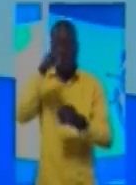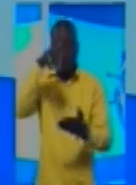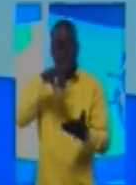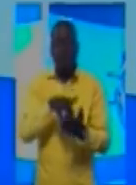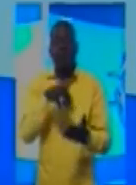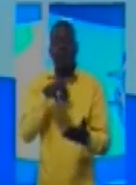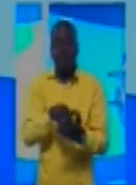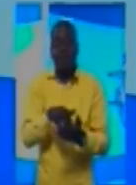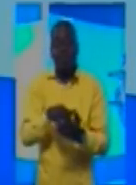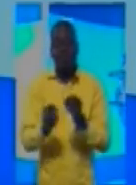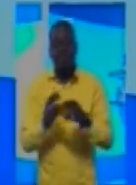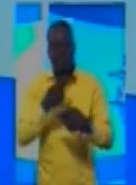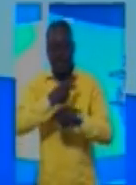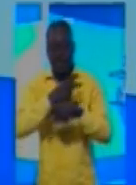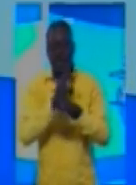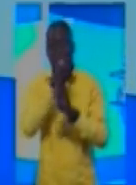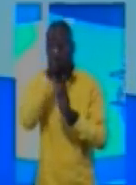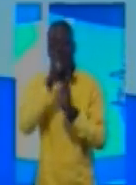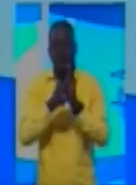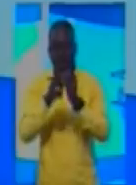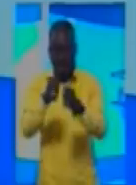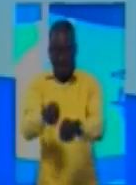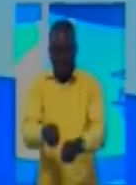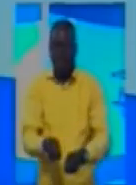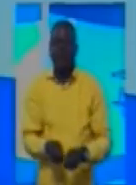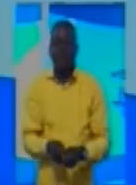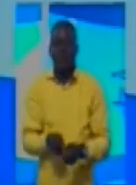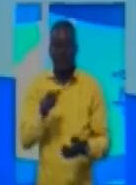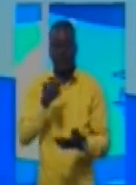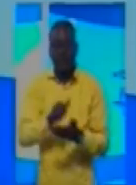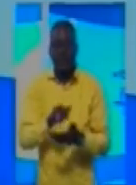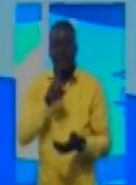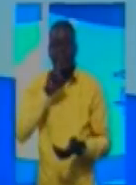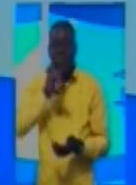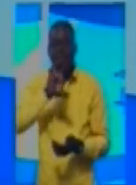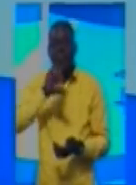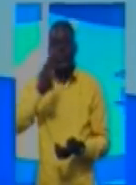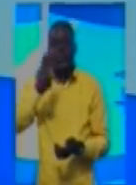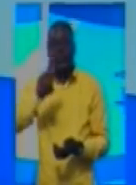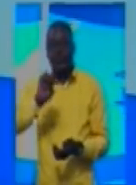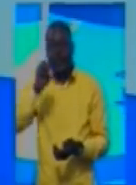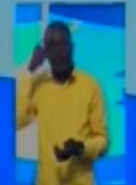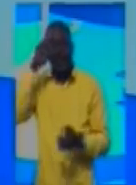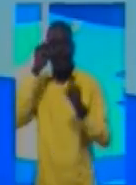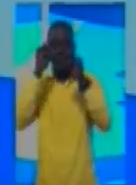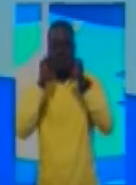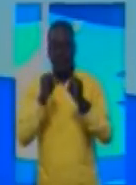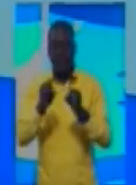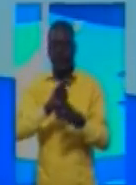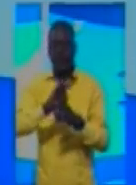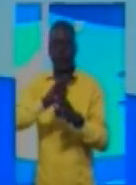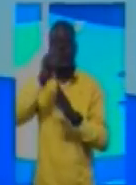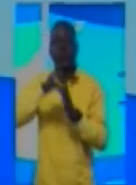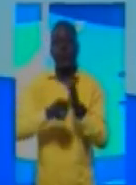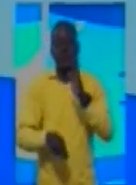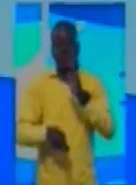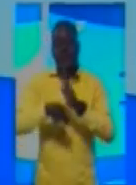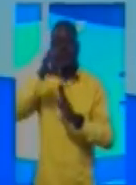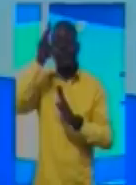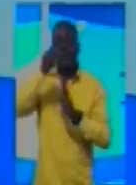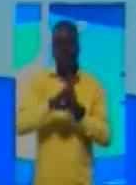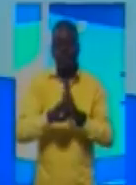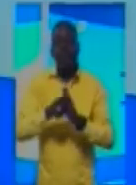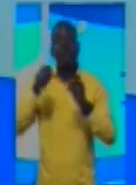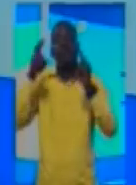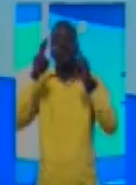davantage la production agricole notamment. C'est la QV 2019 de l'Institut de formation et de développement rural